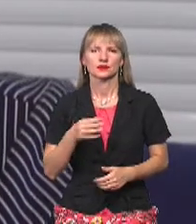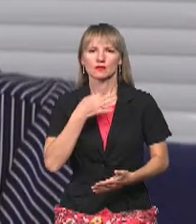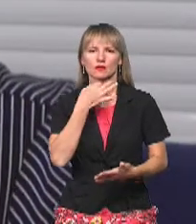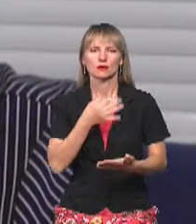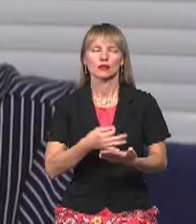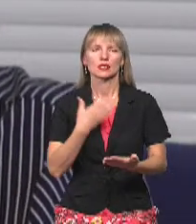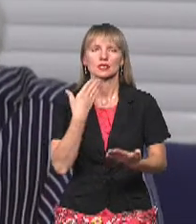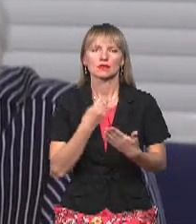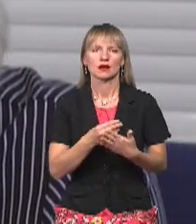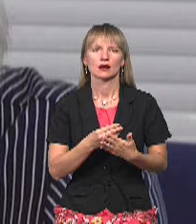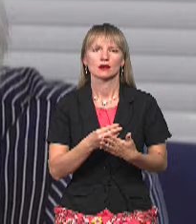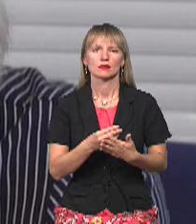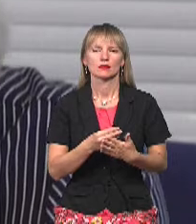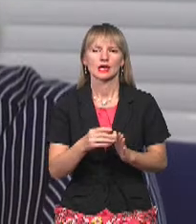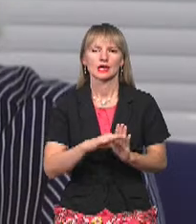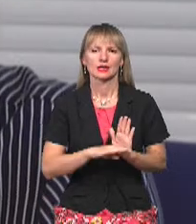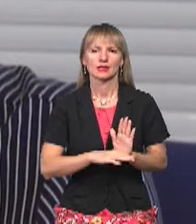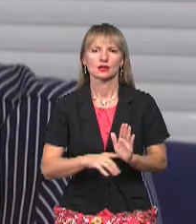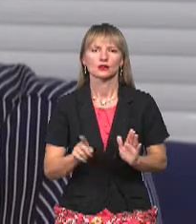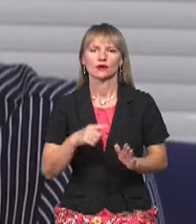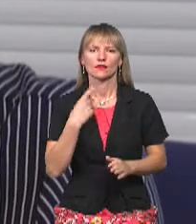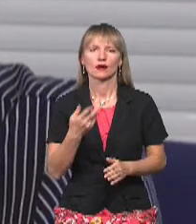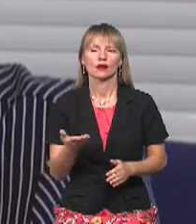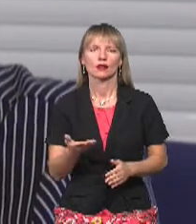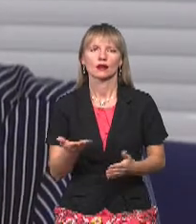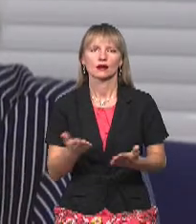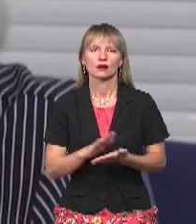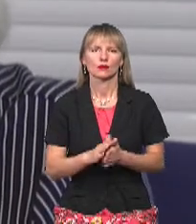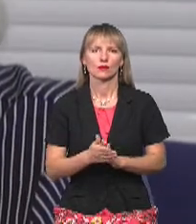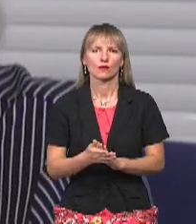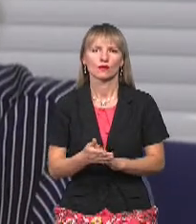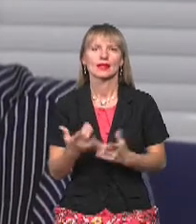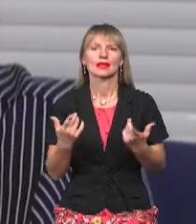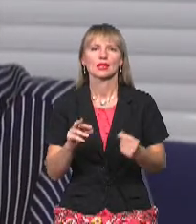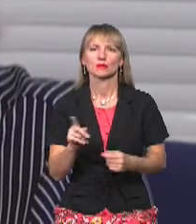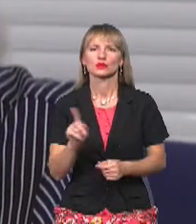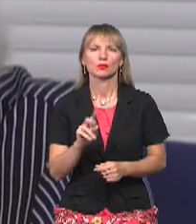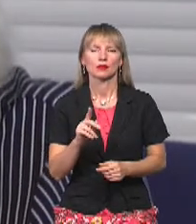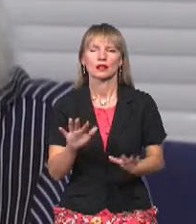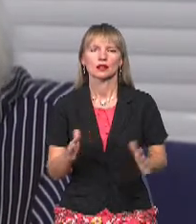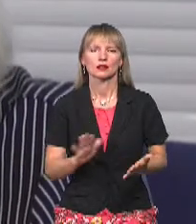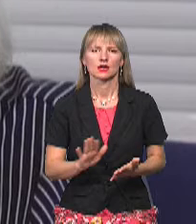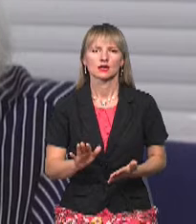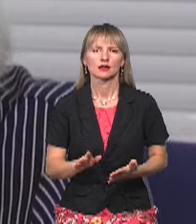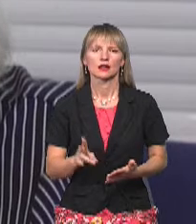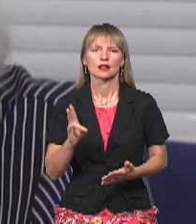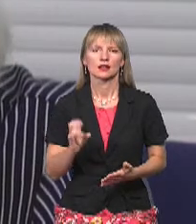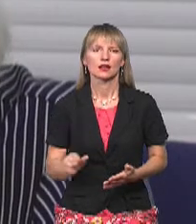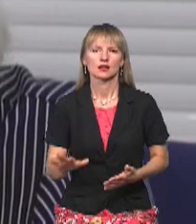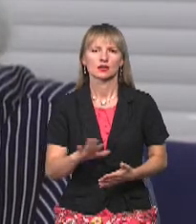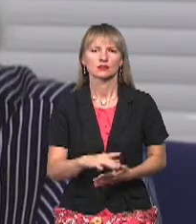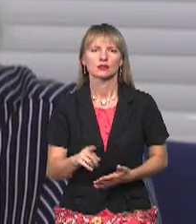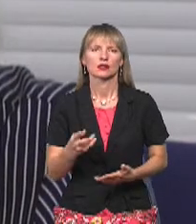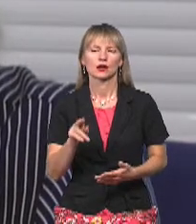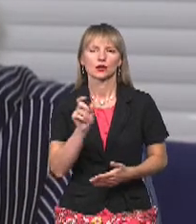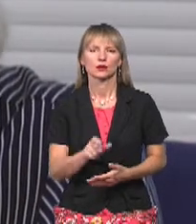тим критеріям, що, як говорять, я тут, да, у яких лозунг, що де б що не сталося, він на території, він біля